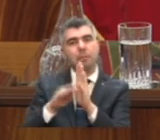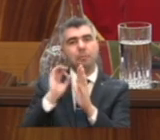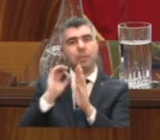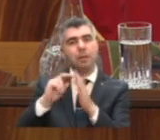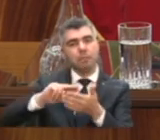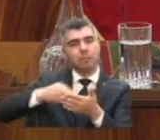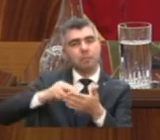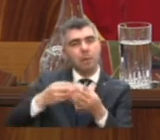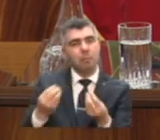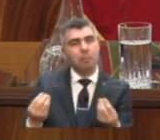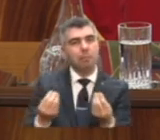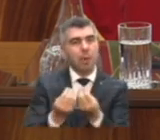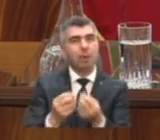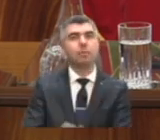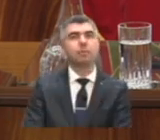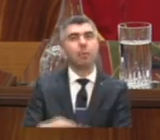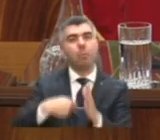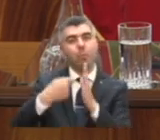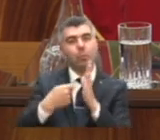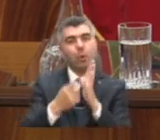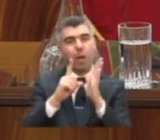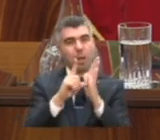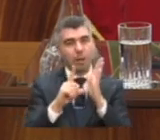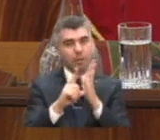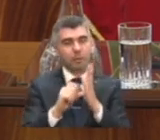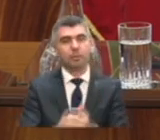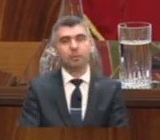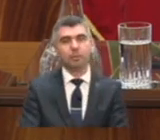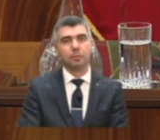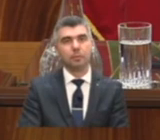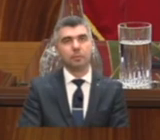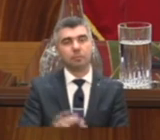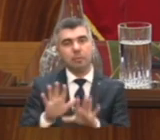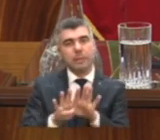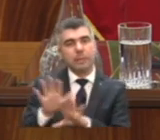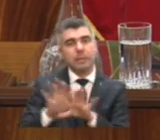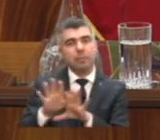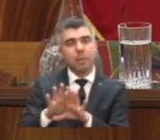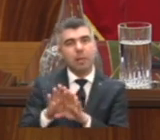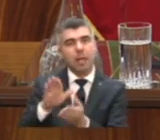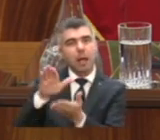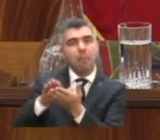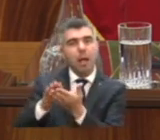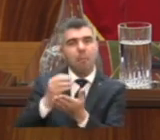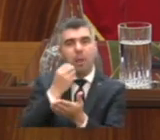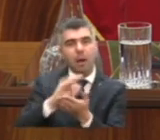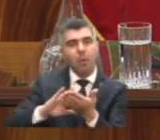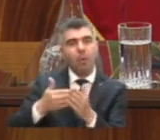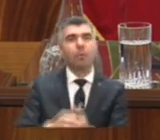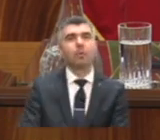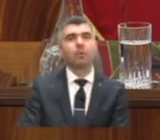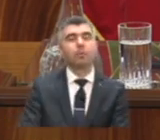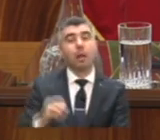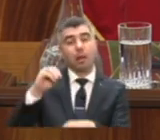من أعضاء المجموعة النيابية بمقترح قانون يتعلق بتدبير المخزون الاستراتيجي للمواد الغذائية.